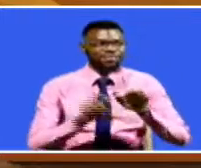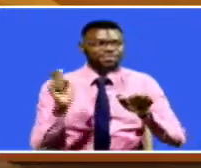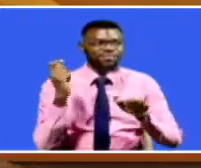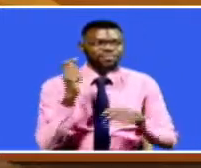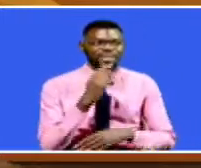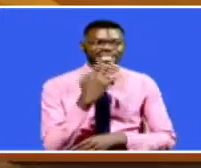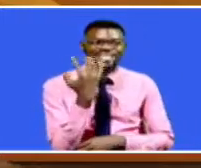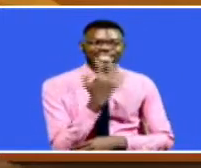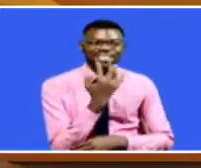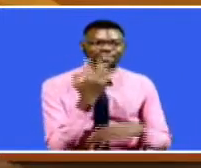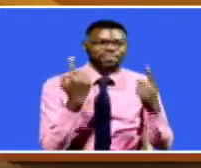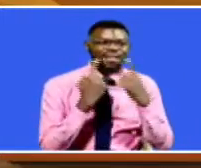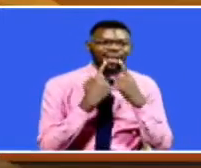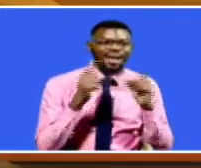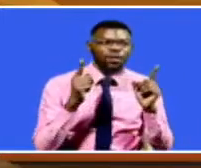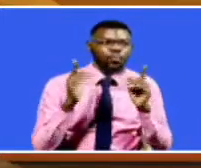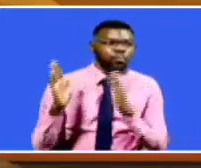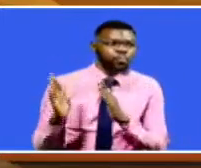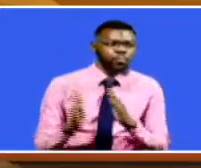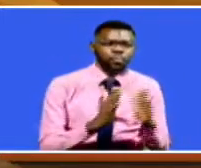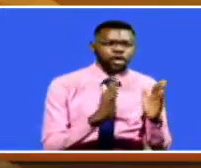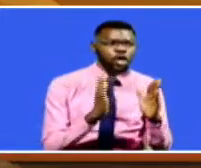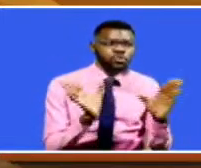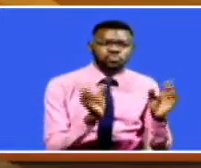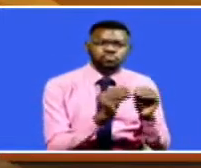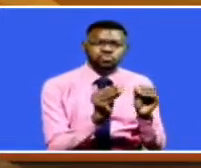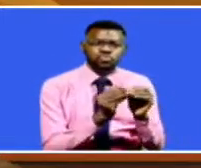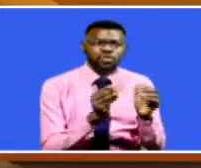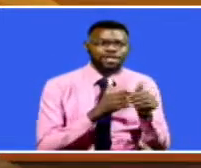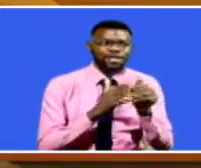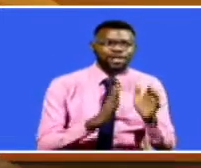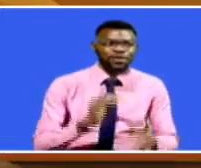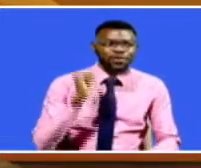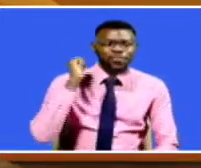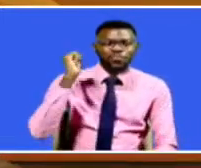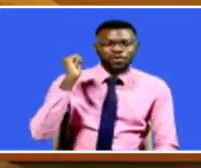Gachagua ametangaza mpango wa kufanya kikao na viongozi wa kisiasa kutoka kaunti ya